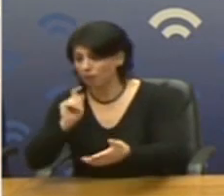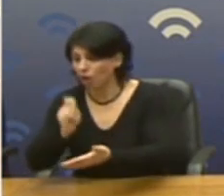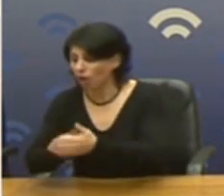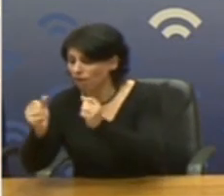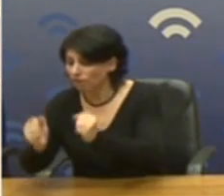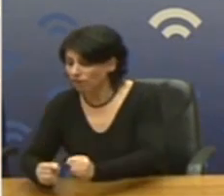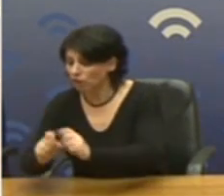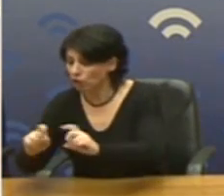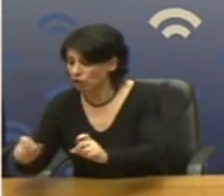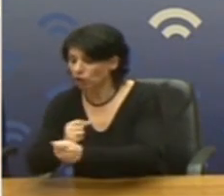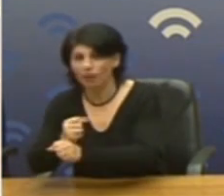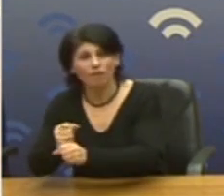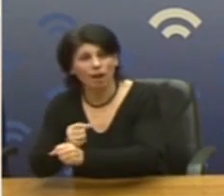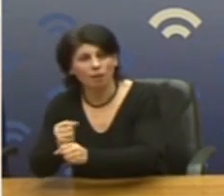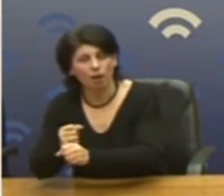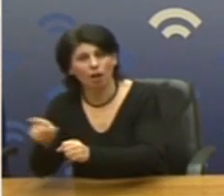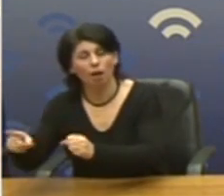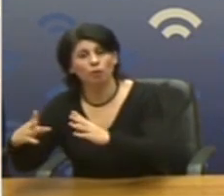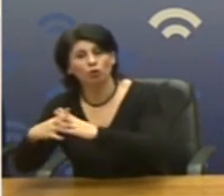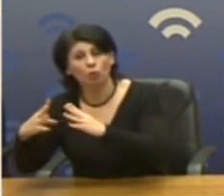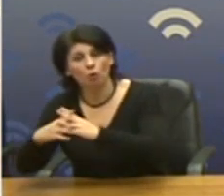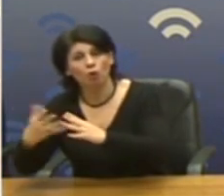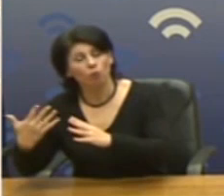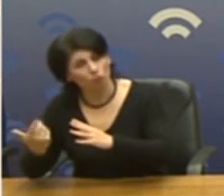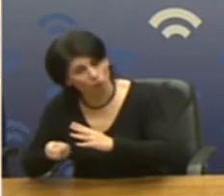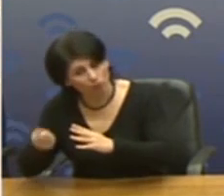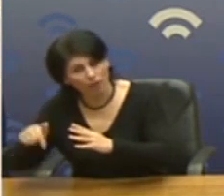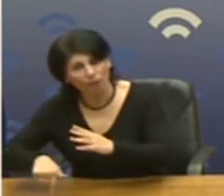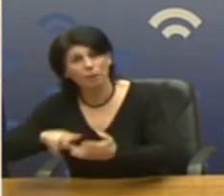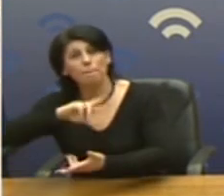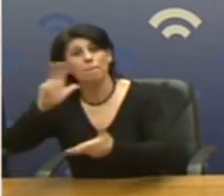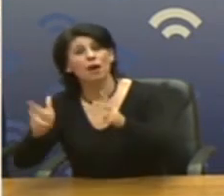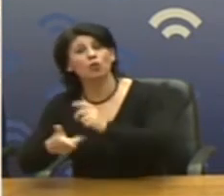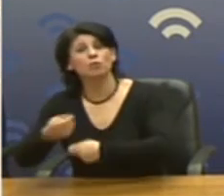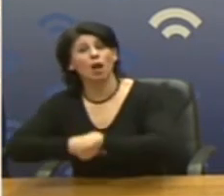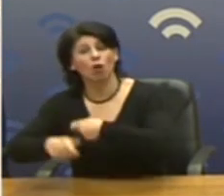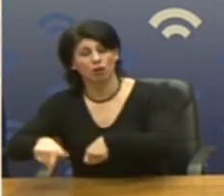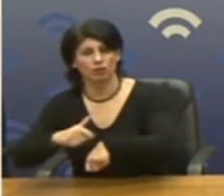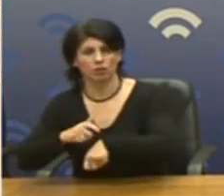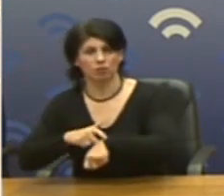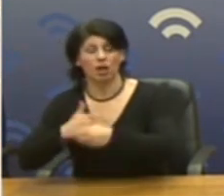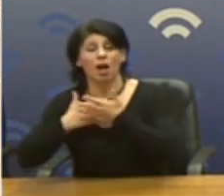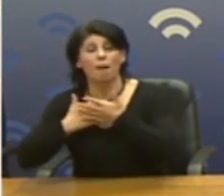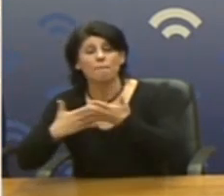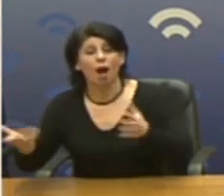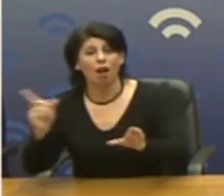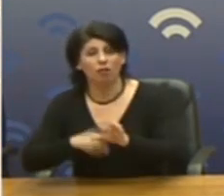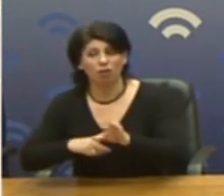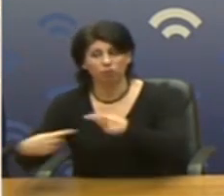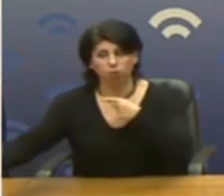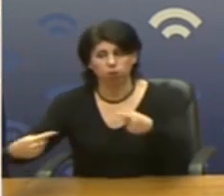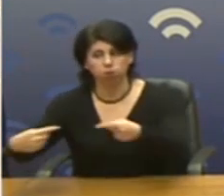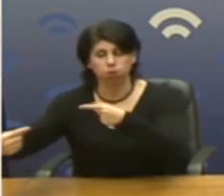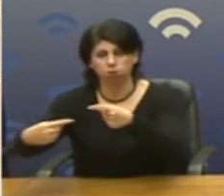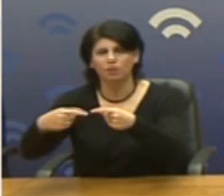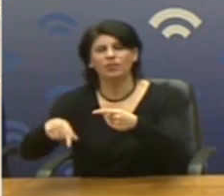και φαρμάκων από τον πόλεμο που διεξάγεται στην παγκόσμια αγορά, από τις μεγάλες εταιρείες που